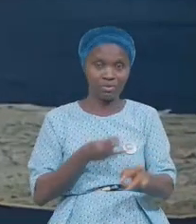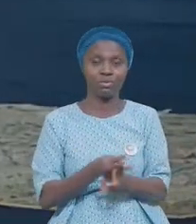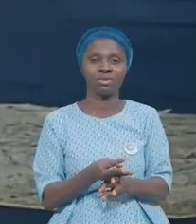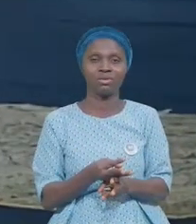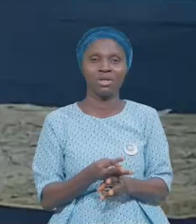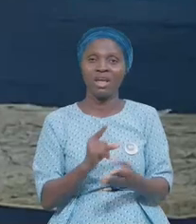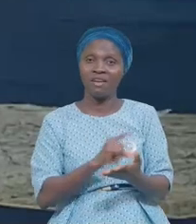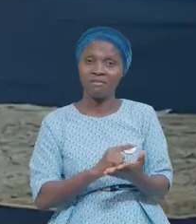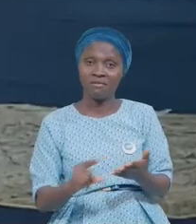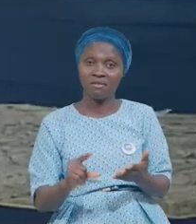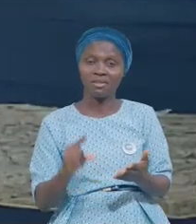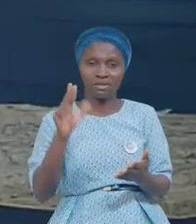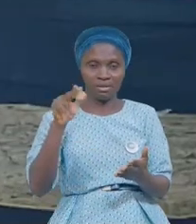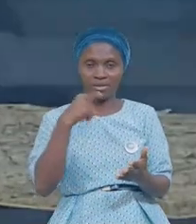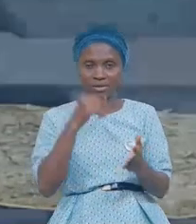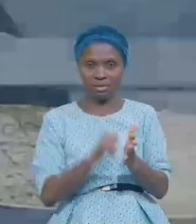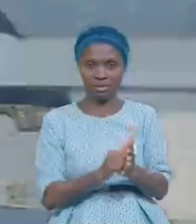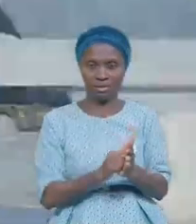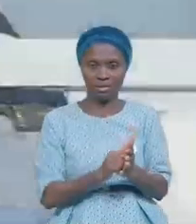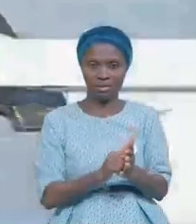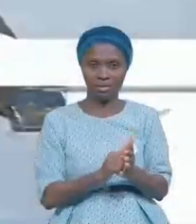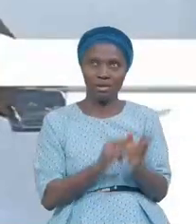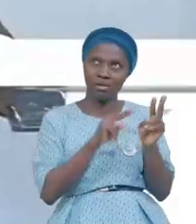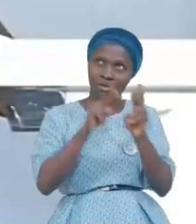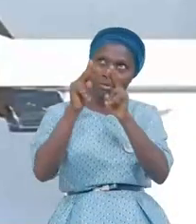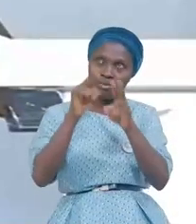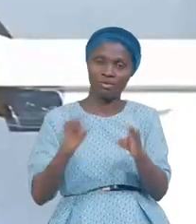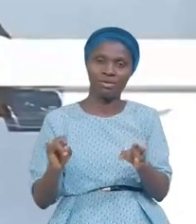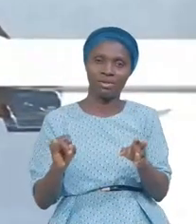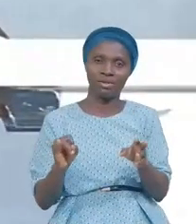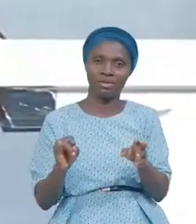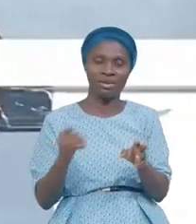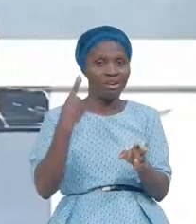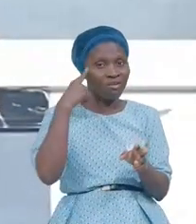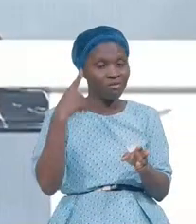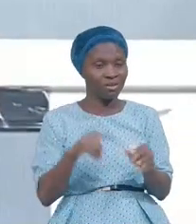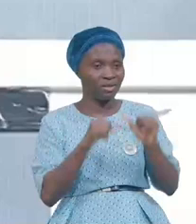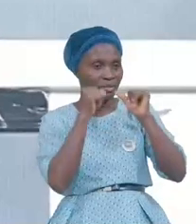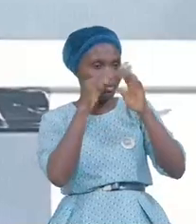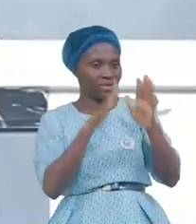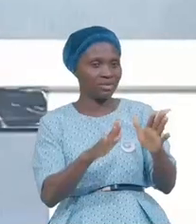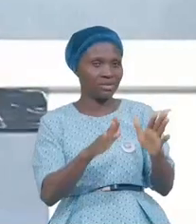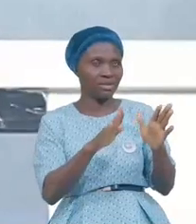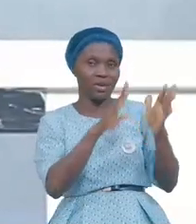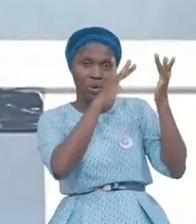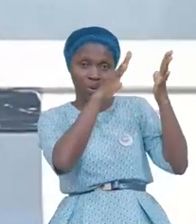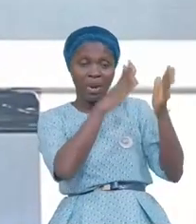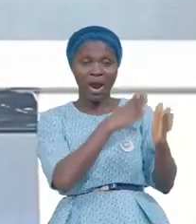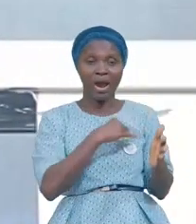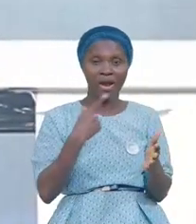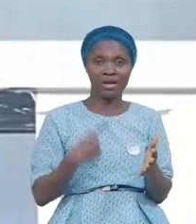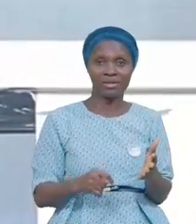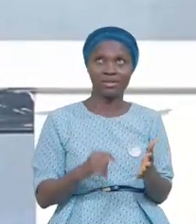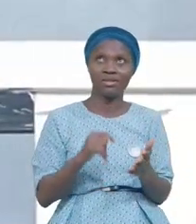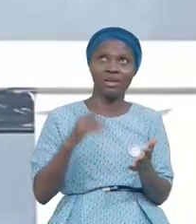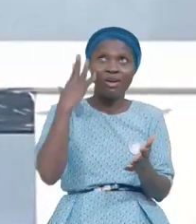Verset 13. Il nous dit, en attendant la bienheureuse espérance et la manifestation de la gloire